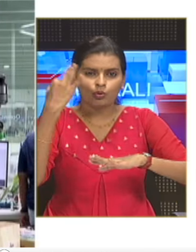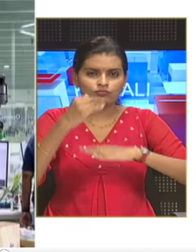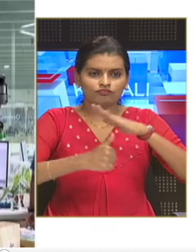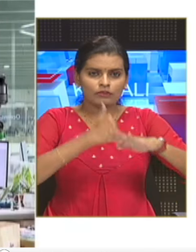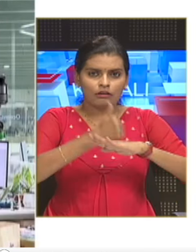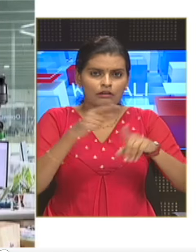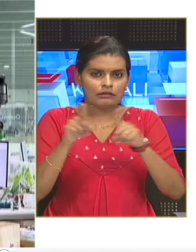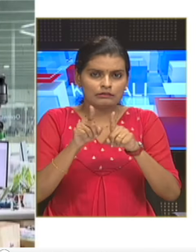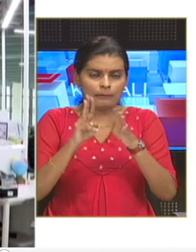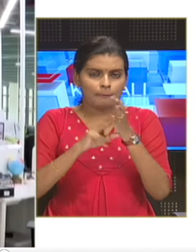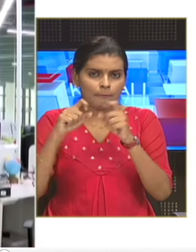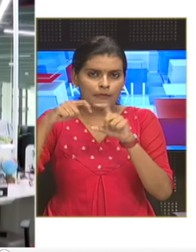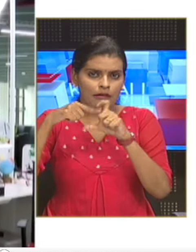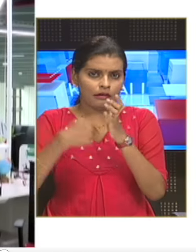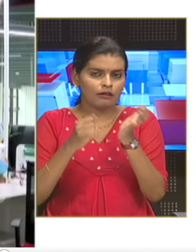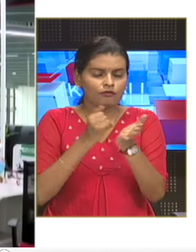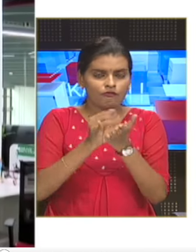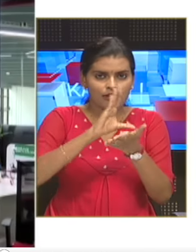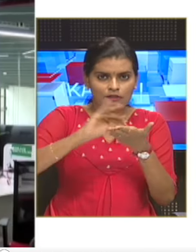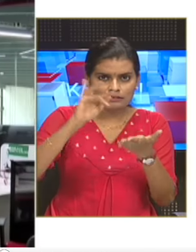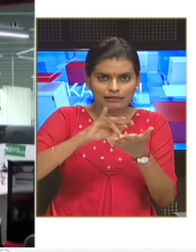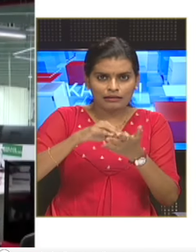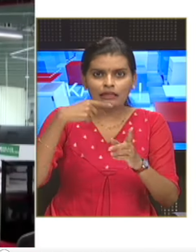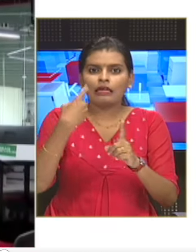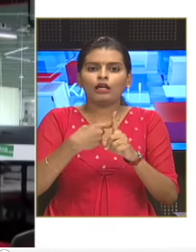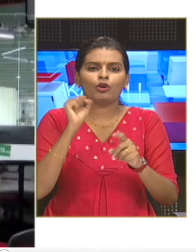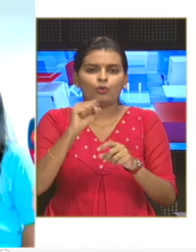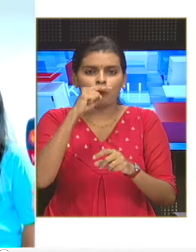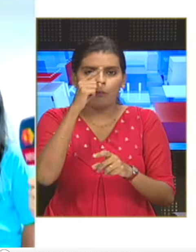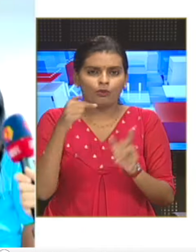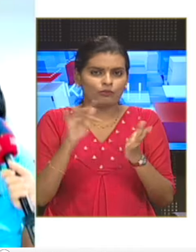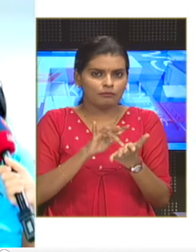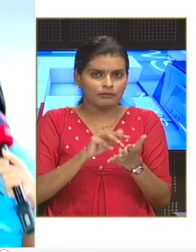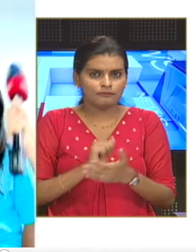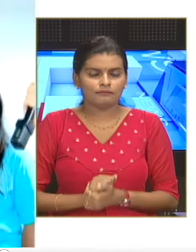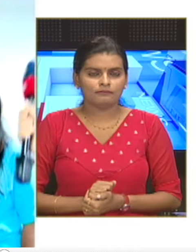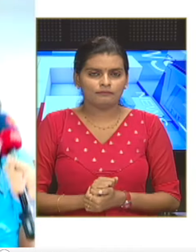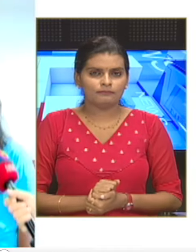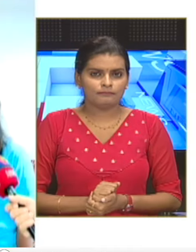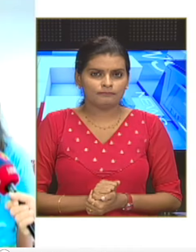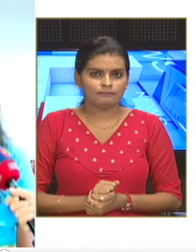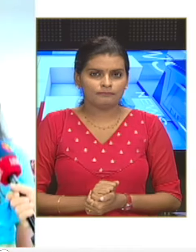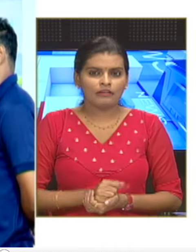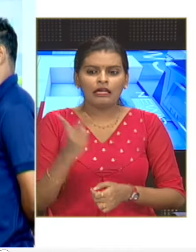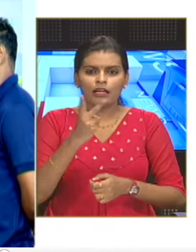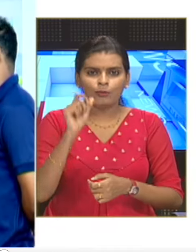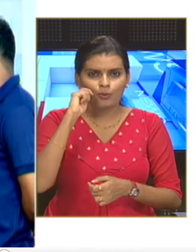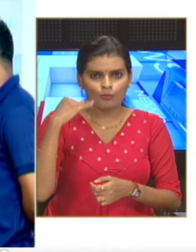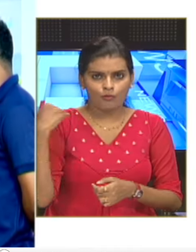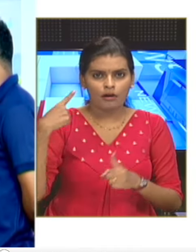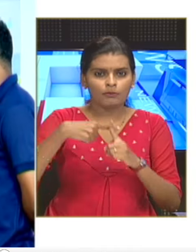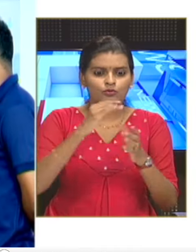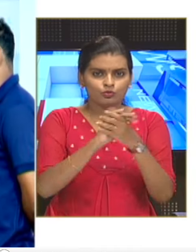സ്ഥാപിച്ച മേക്കർ വില്ലേജിലാണ് കേരളത്തിൻ്റെ ഈ അഭിമാന സ്ഥാപനം പ്രവർത്തിക്കുന്നത്. ദേവൻ ചന്ദ്രശേഖരൻ, സഹോദരി ദേവിക,